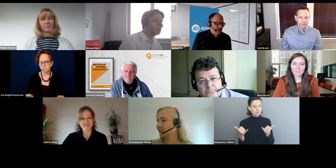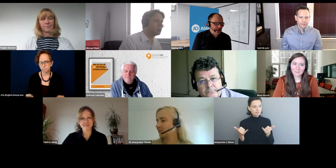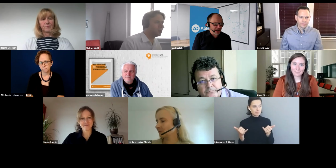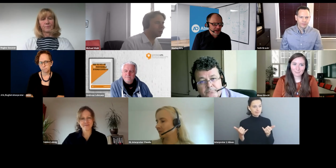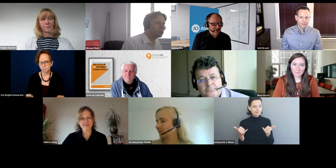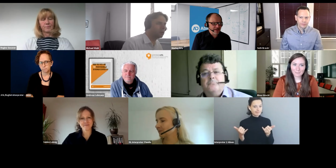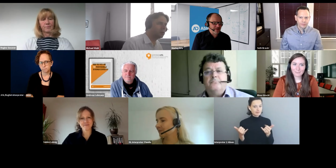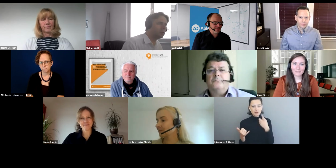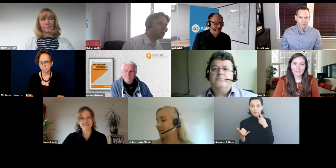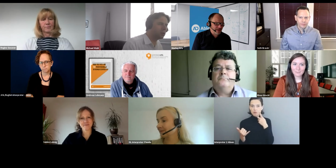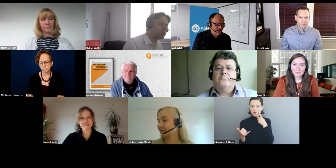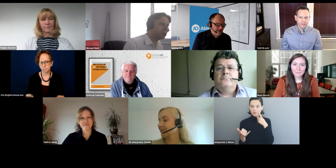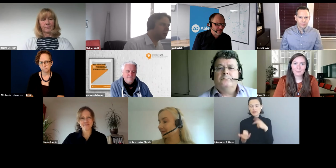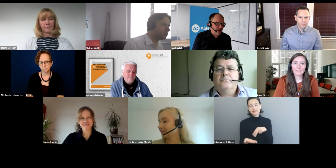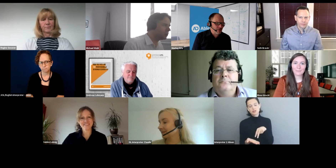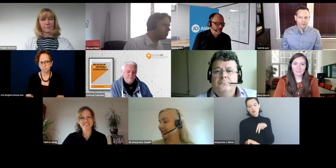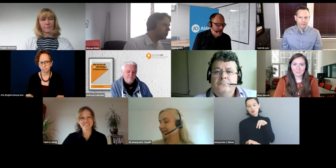Bestandsaufnahme, hey,